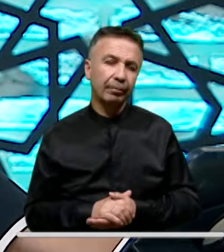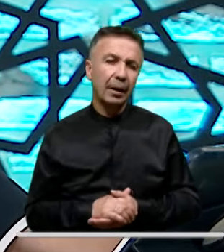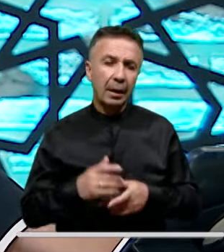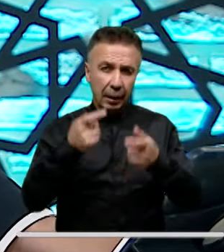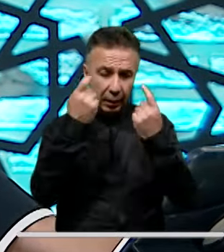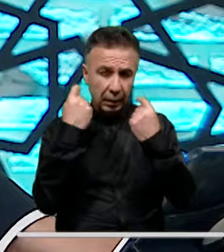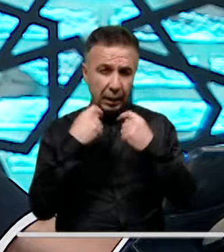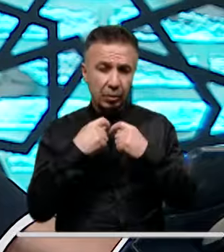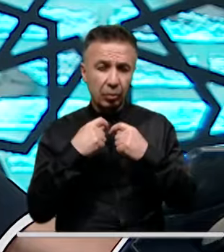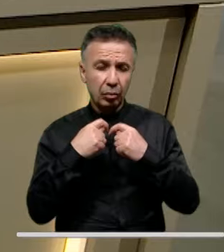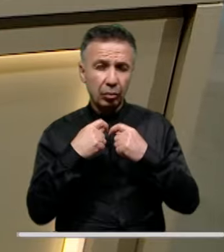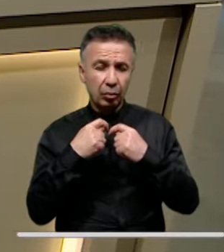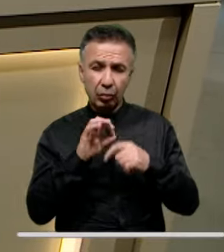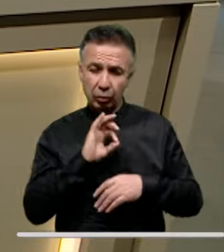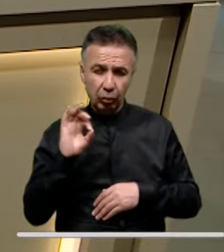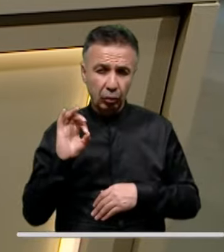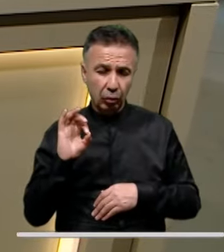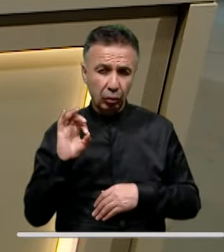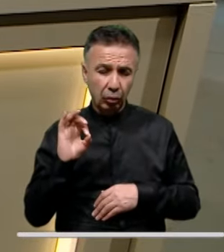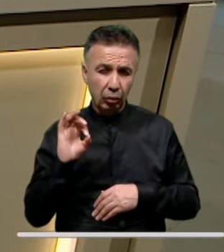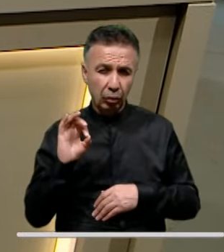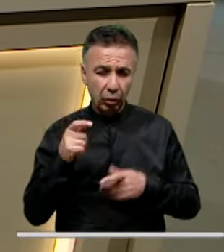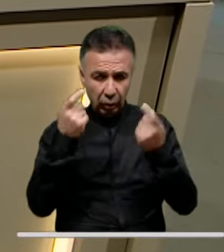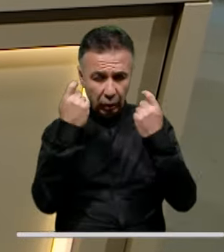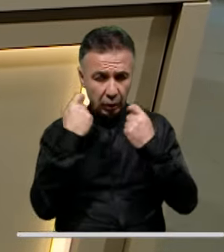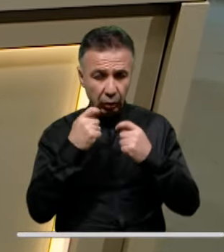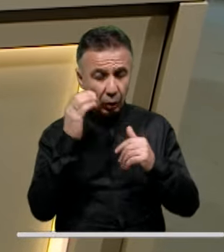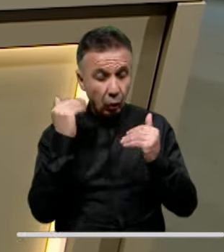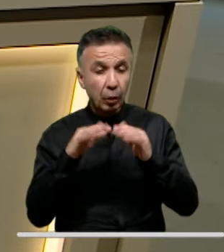Tesettür süzlük bir büyük günah mıdır diye soruyu soralım.